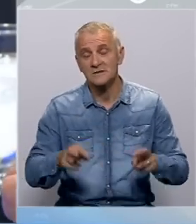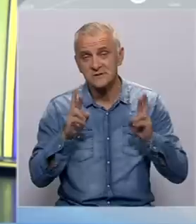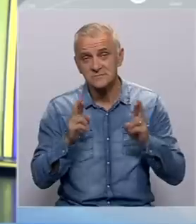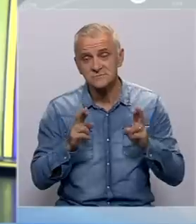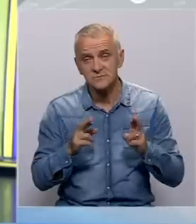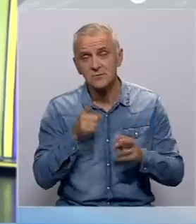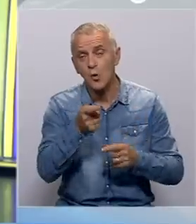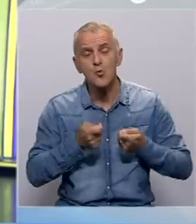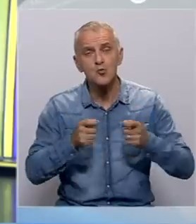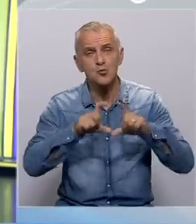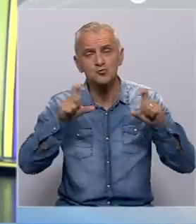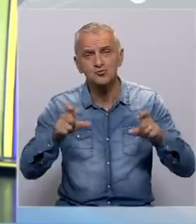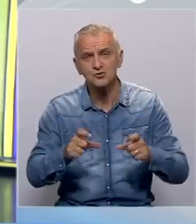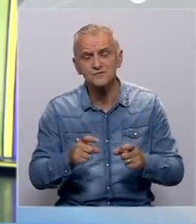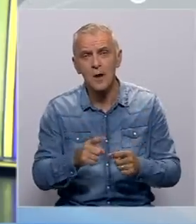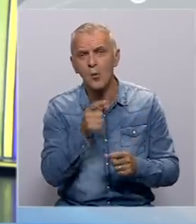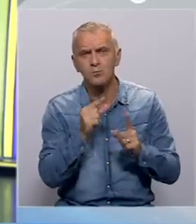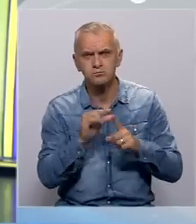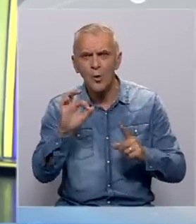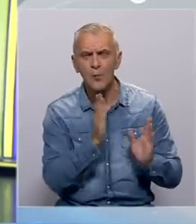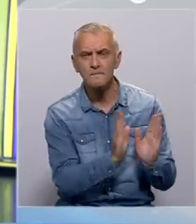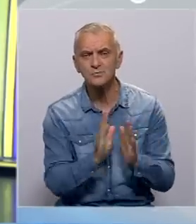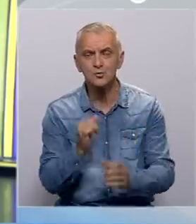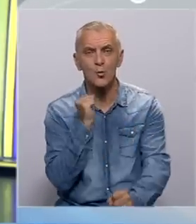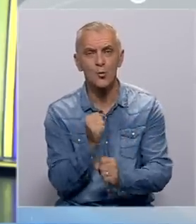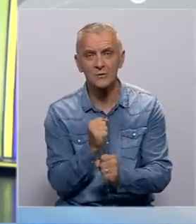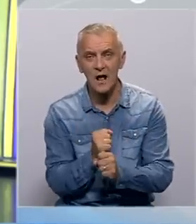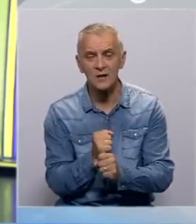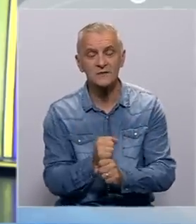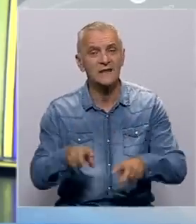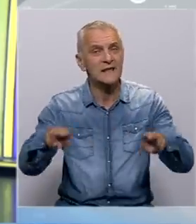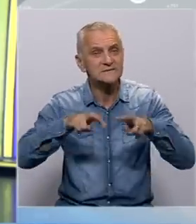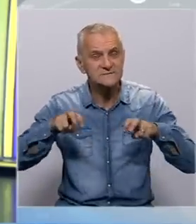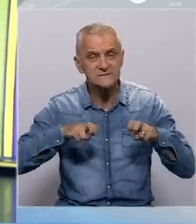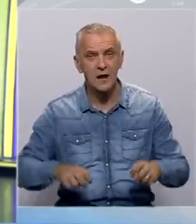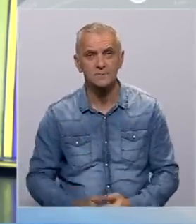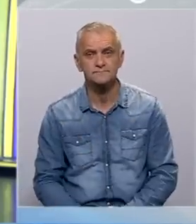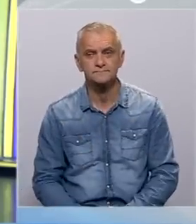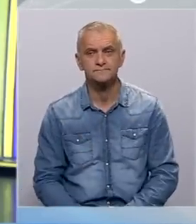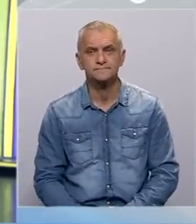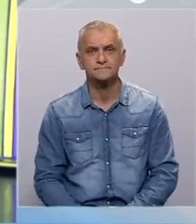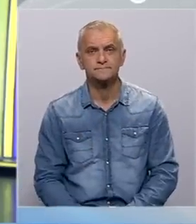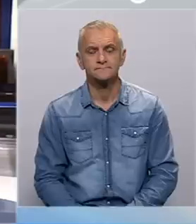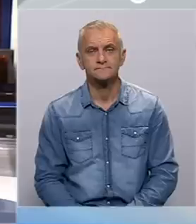će tužilaštvo po hitnoj proceduri uraditi, znači, istragu.